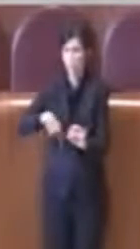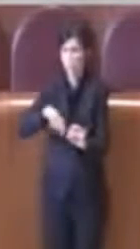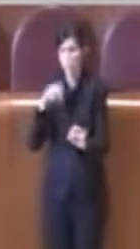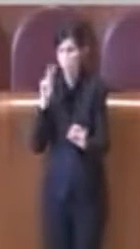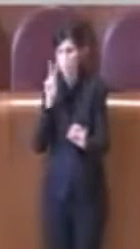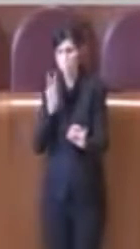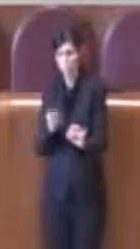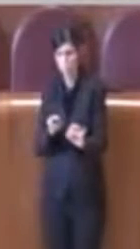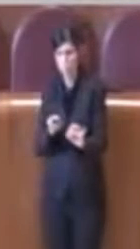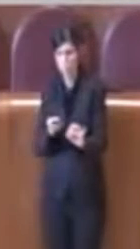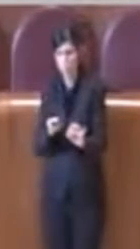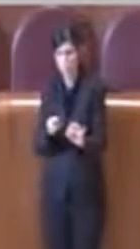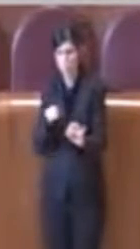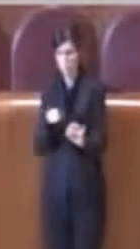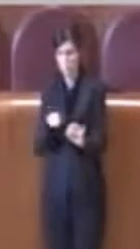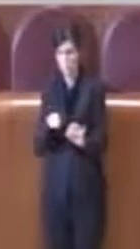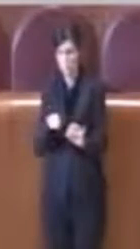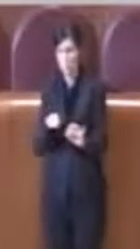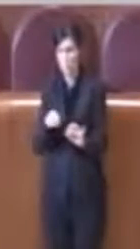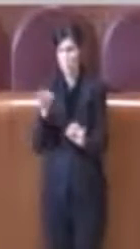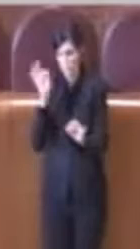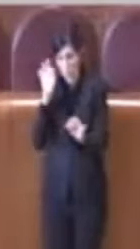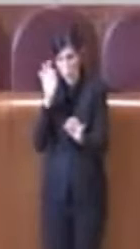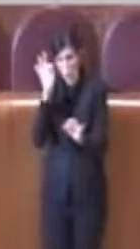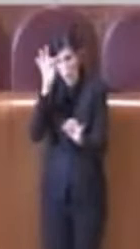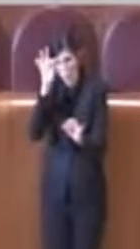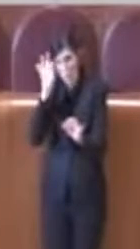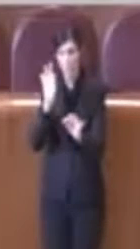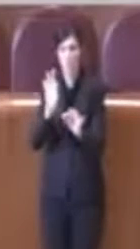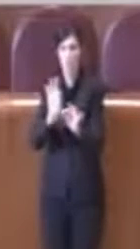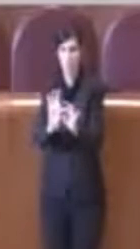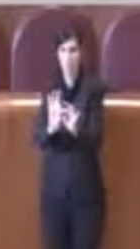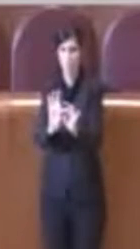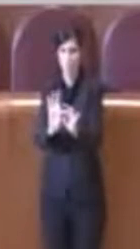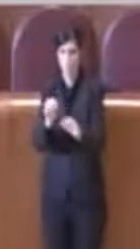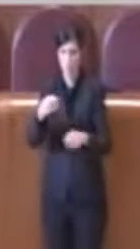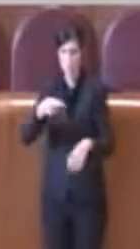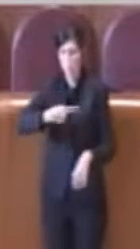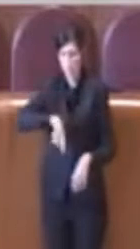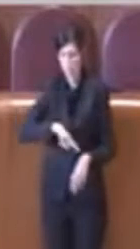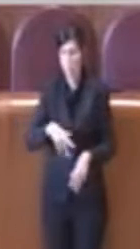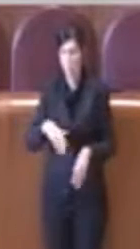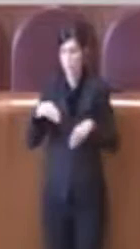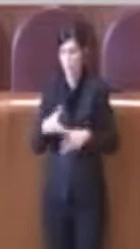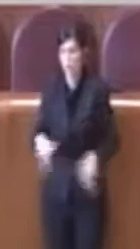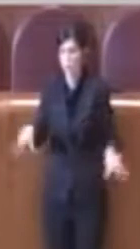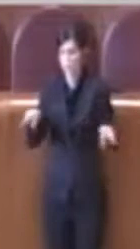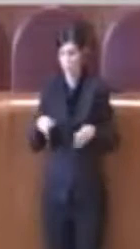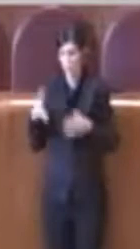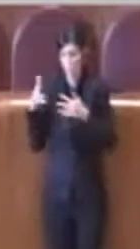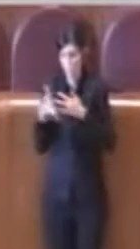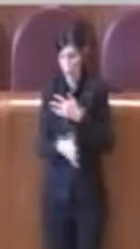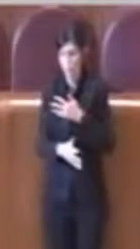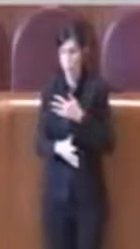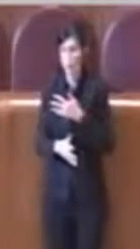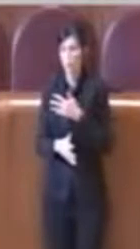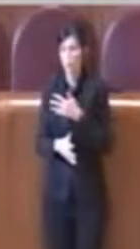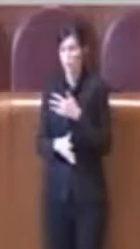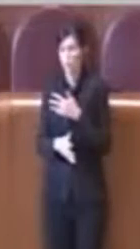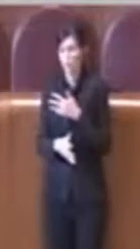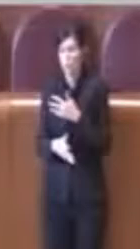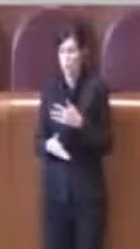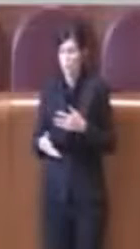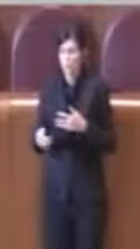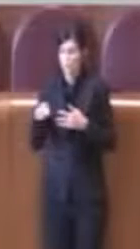individuato saranno portati a termine. Quindi ecco, io non voglio ricominciare ed addentrarmi proprio nel merito